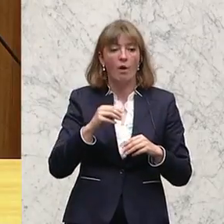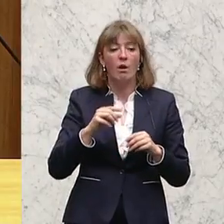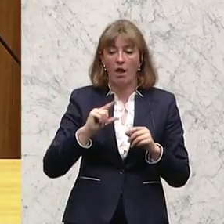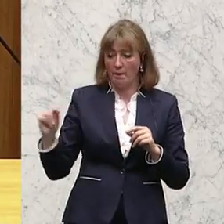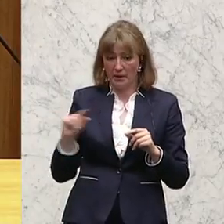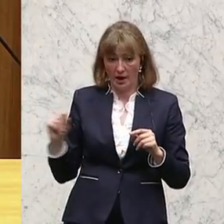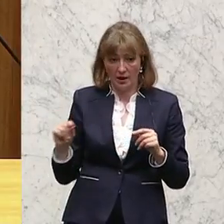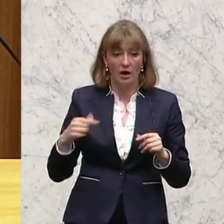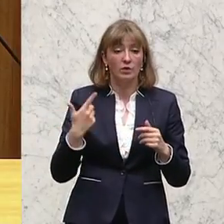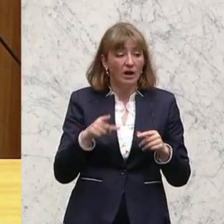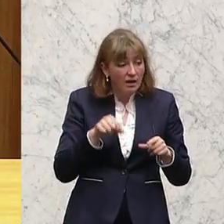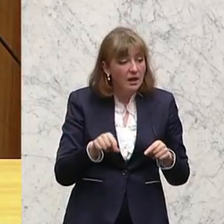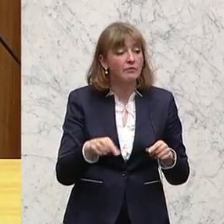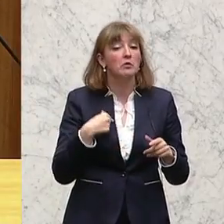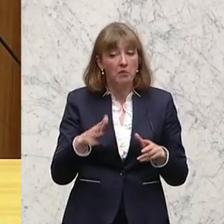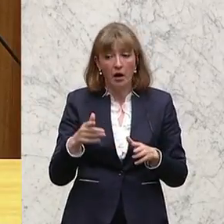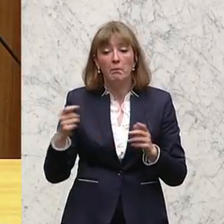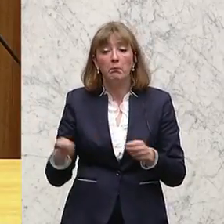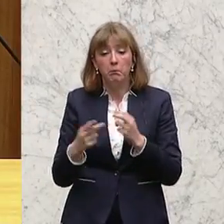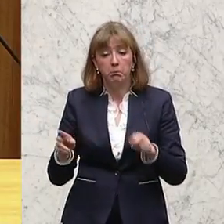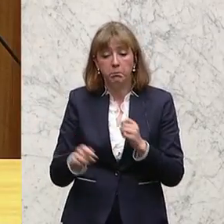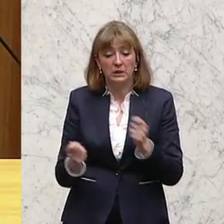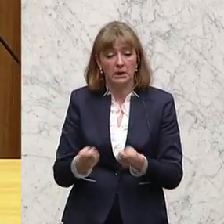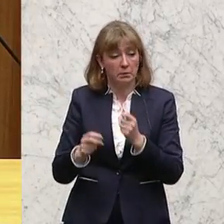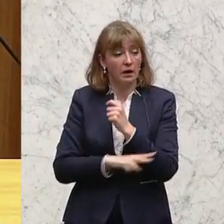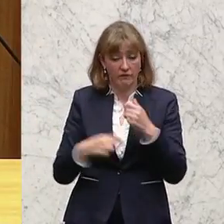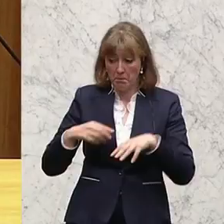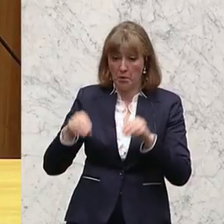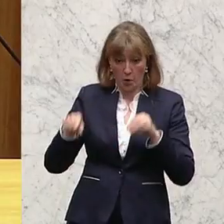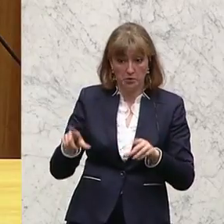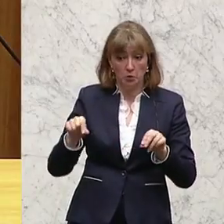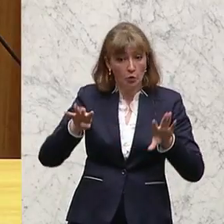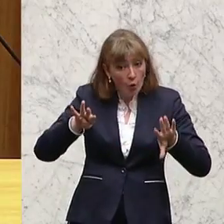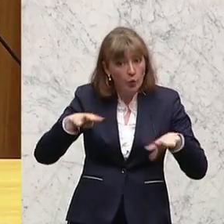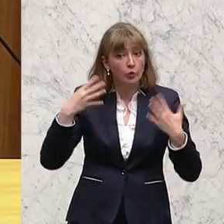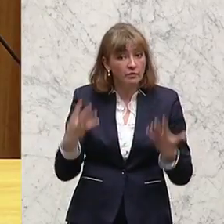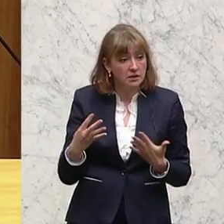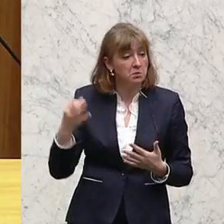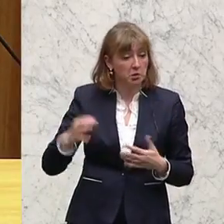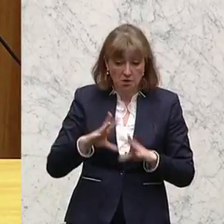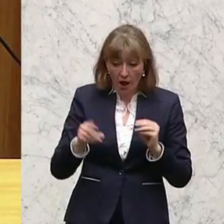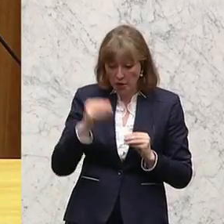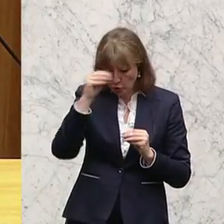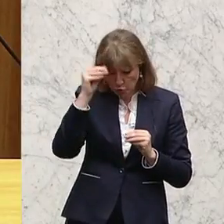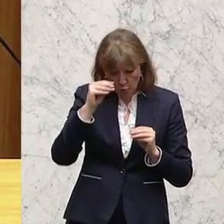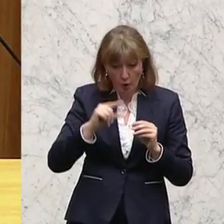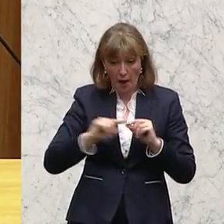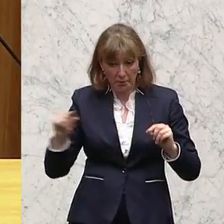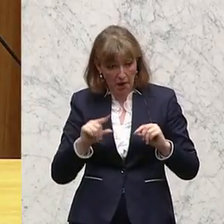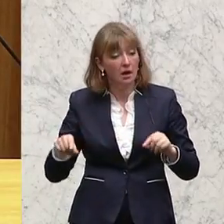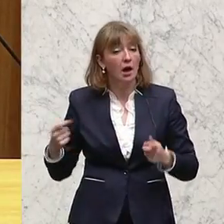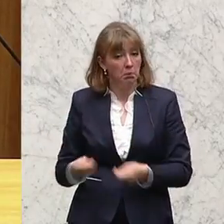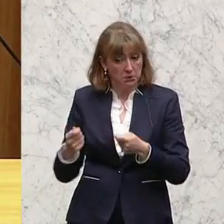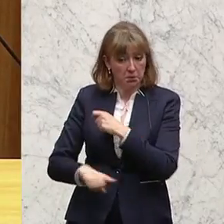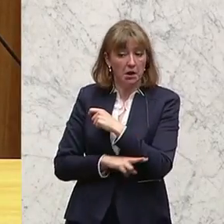haben 2021 eine betriebliche Lehre begonnen. Das sind 49% aller Schulabgänger haben eine